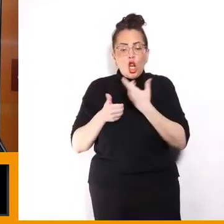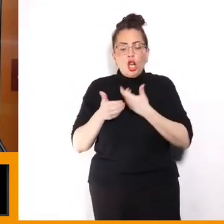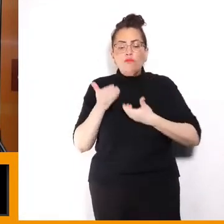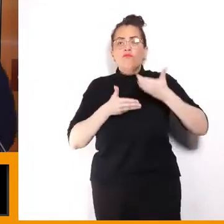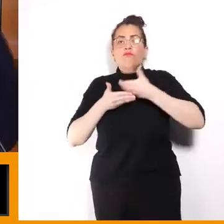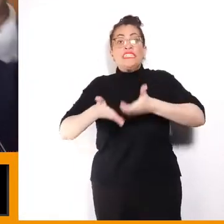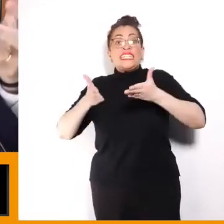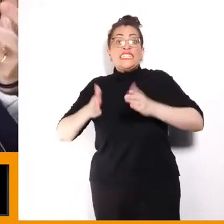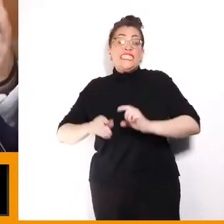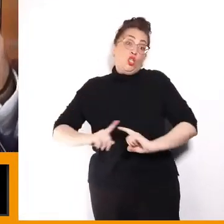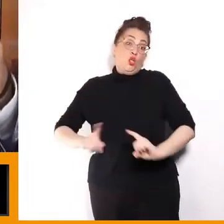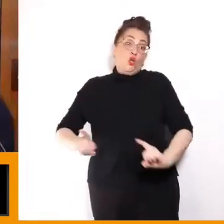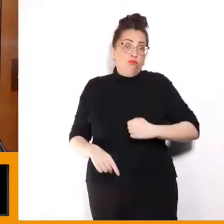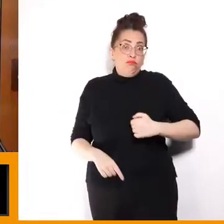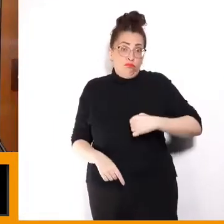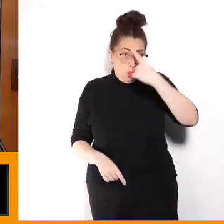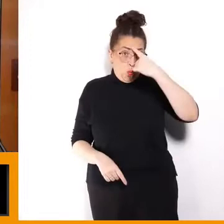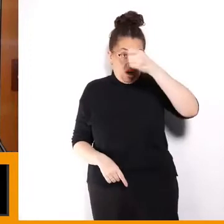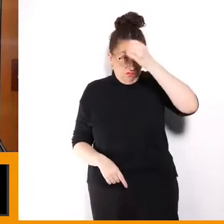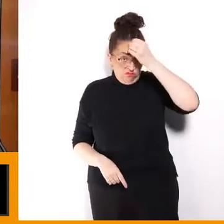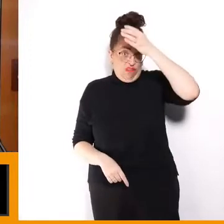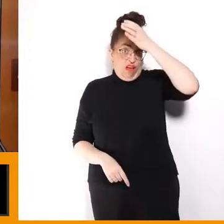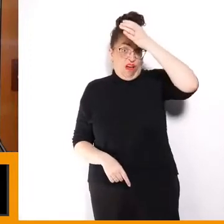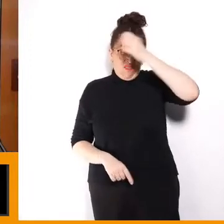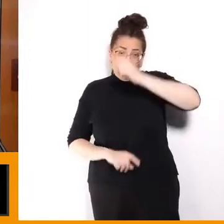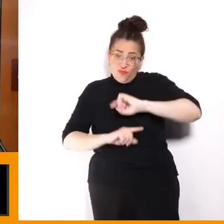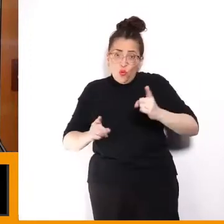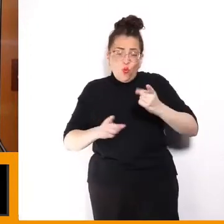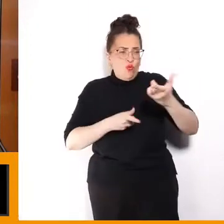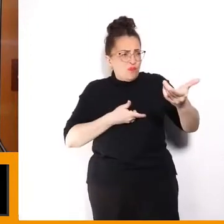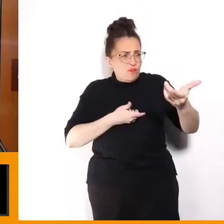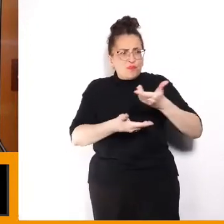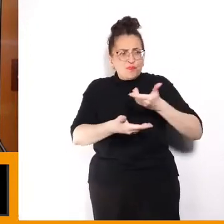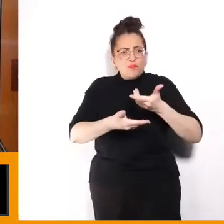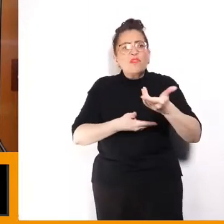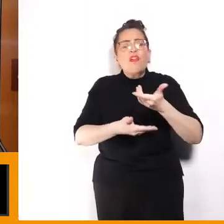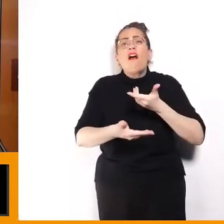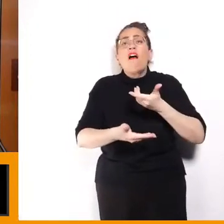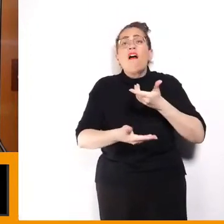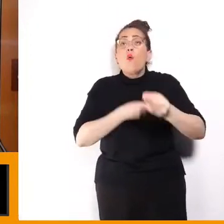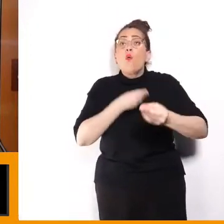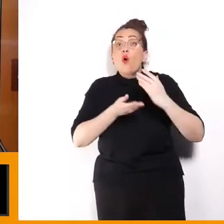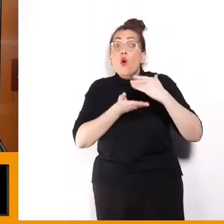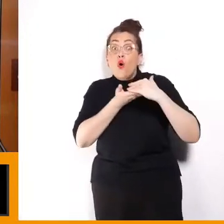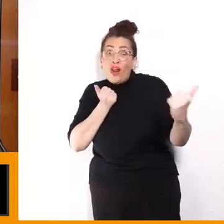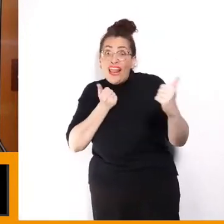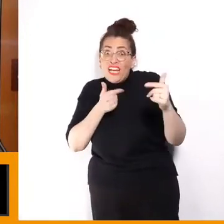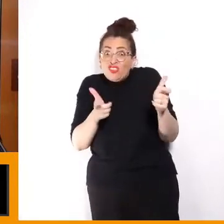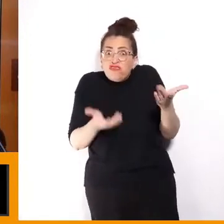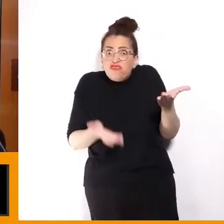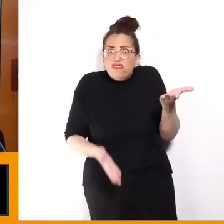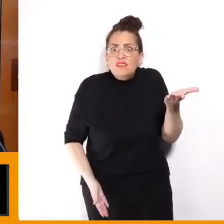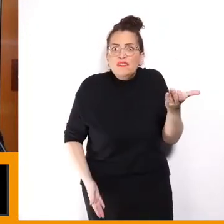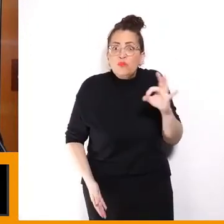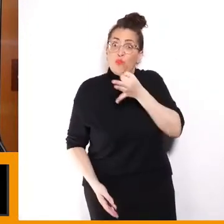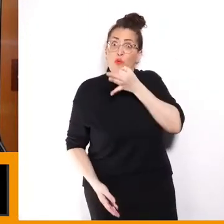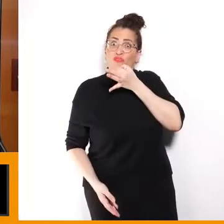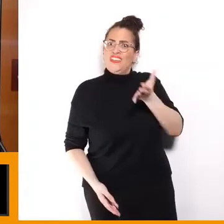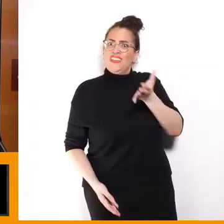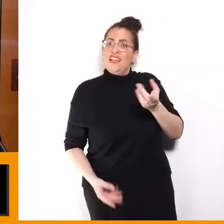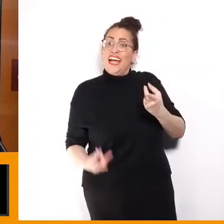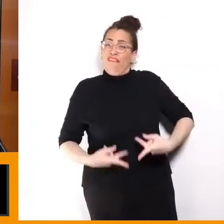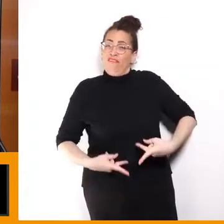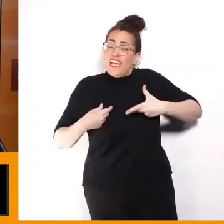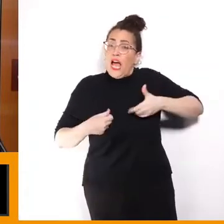pas toujours la science infuse, on a besoin d'échanger en permanence. Et puis, on a besoin d'avoir ce relais de terrain. C'est une chance d'avoir des personnes qui vivent au